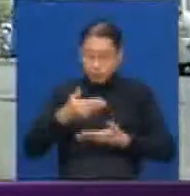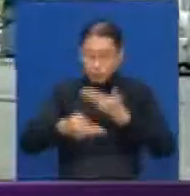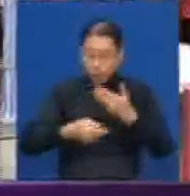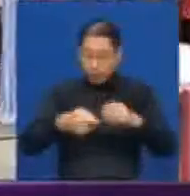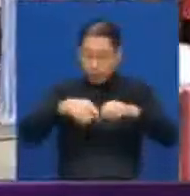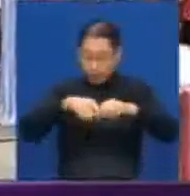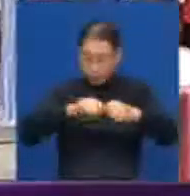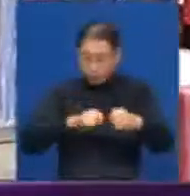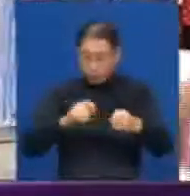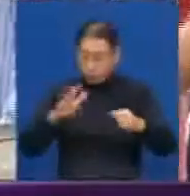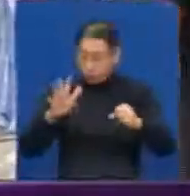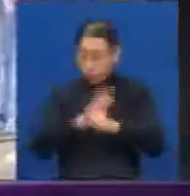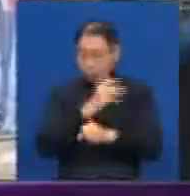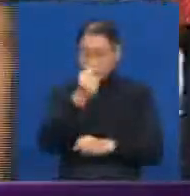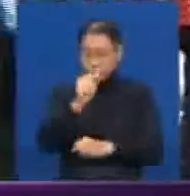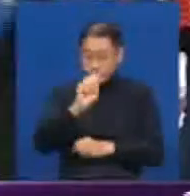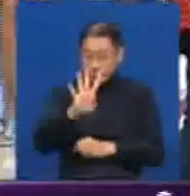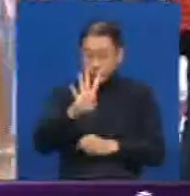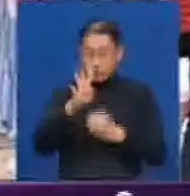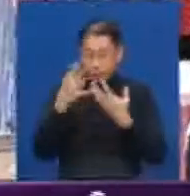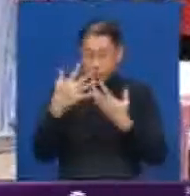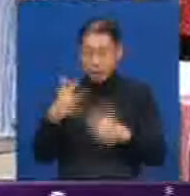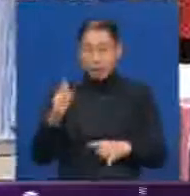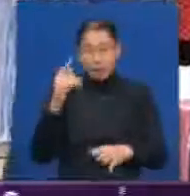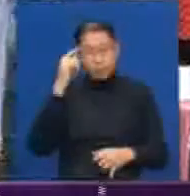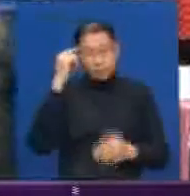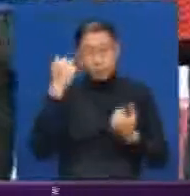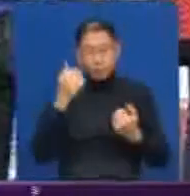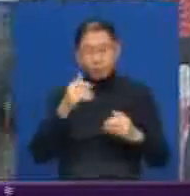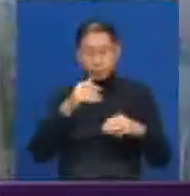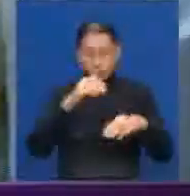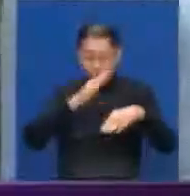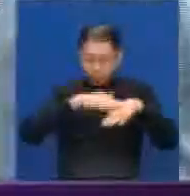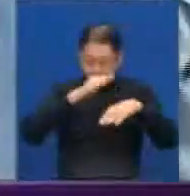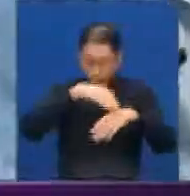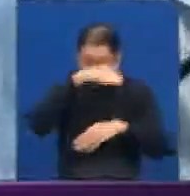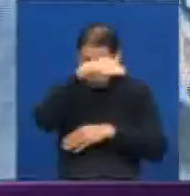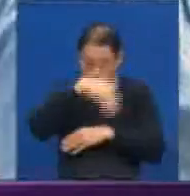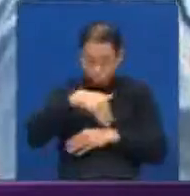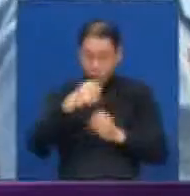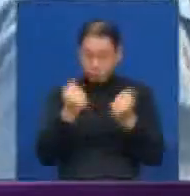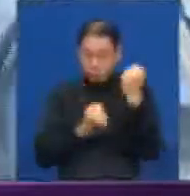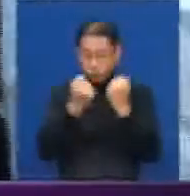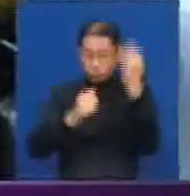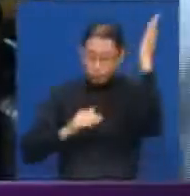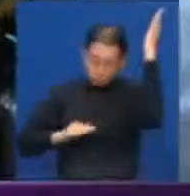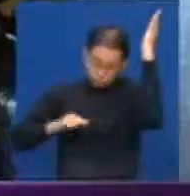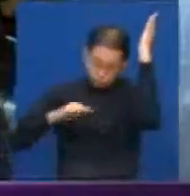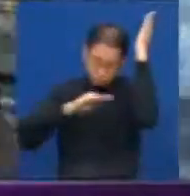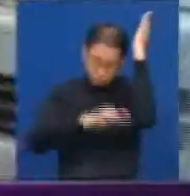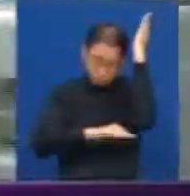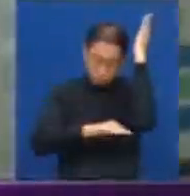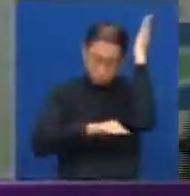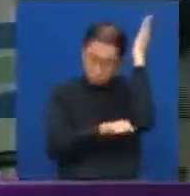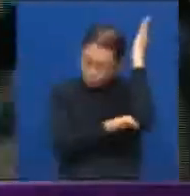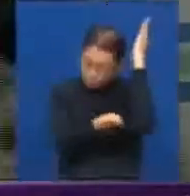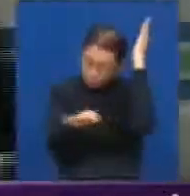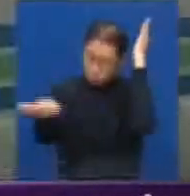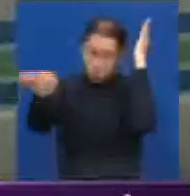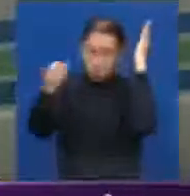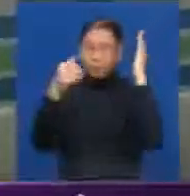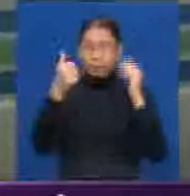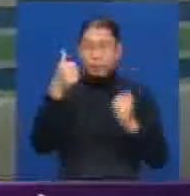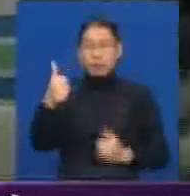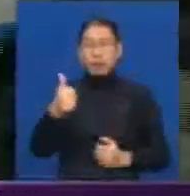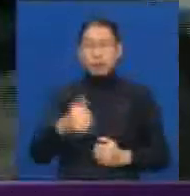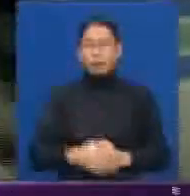ยสารครบ14ที่นั่งแล้วจึงเรียกรถเข้ามาในจุดจอดรับส่งผู้โดยสารและออกเดินทางไปยังจุดห